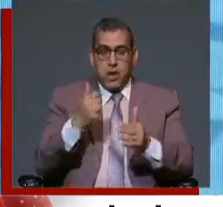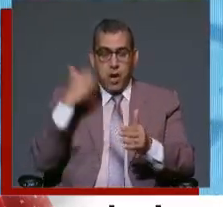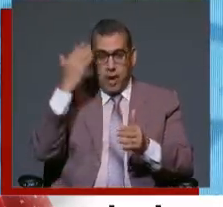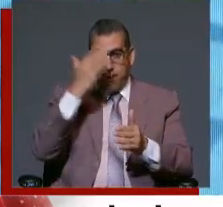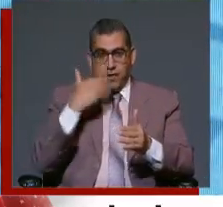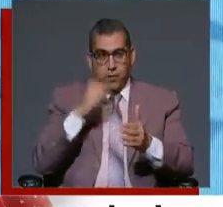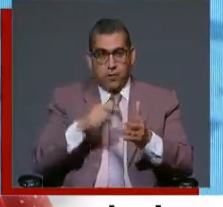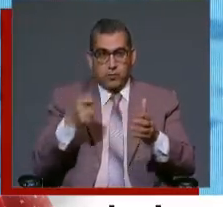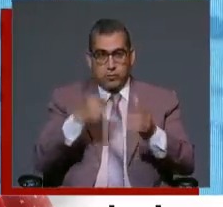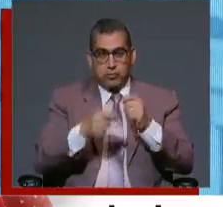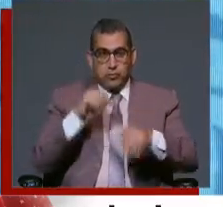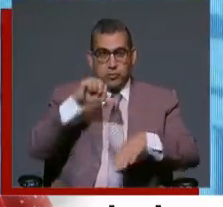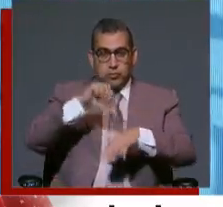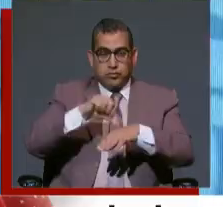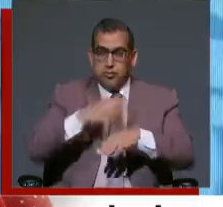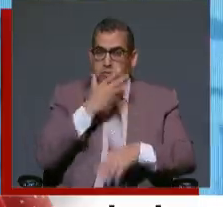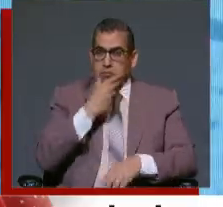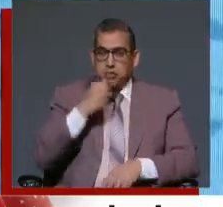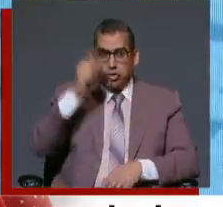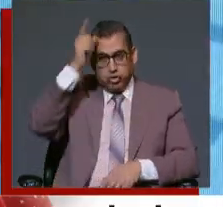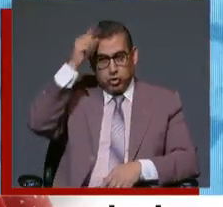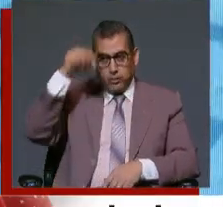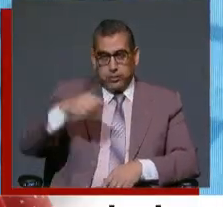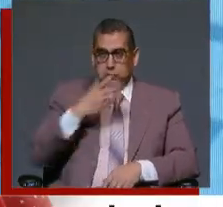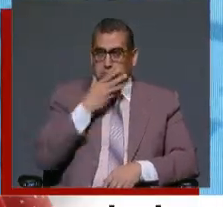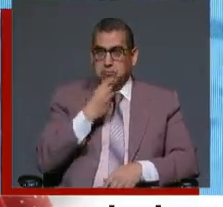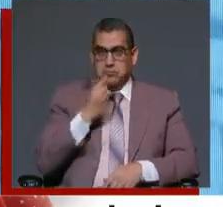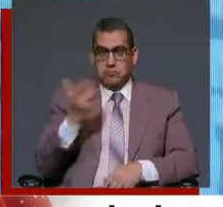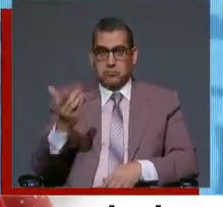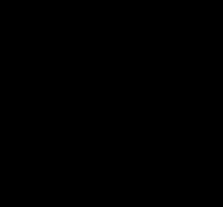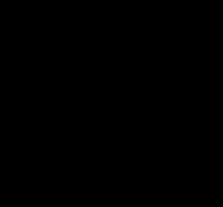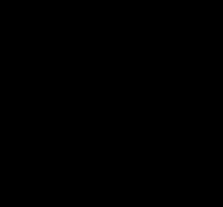هذه المدينة البديعة، مدينة شرم الشيخ.